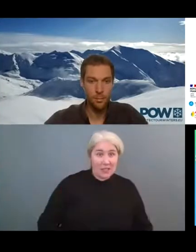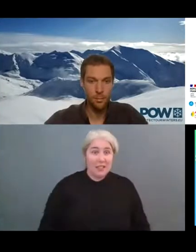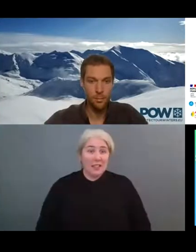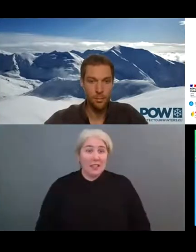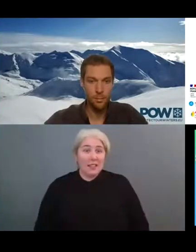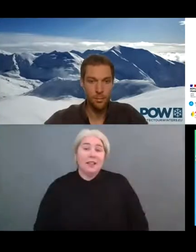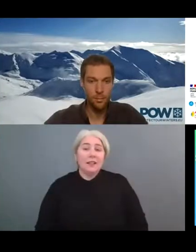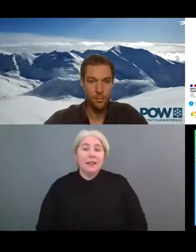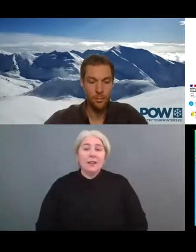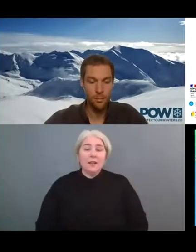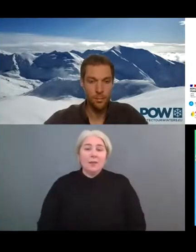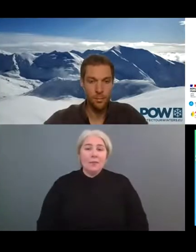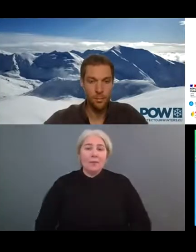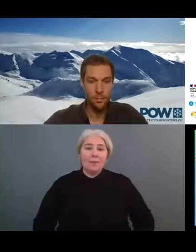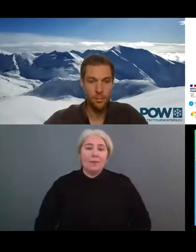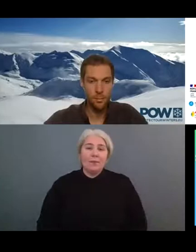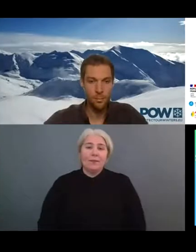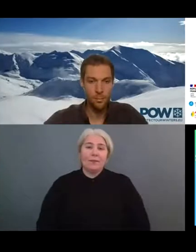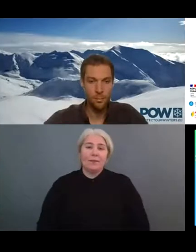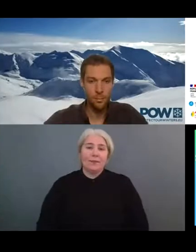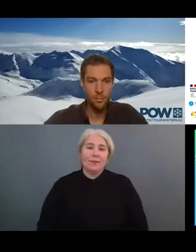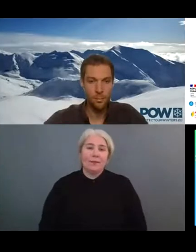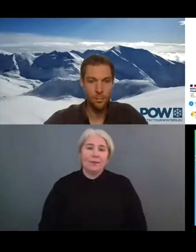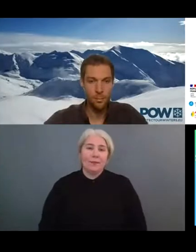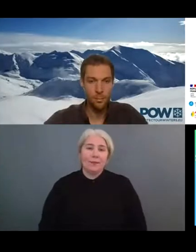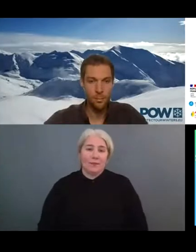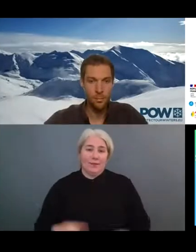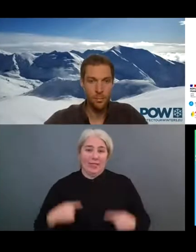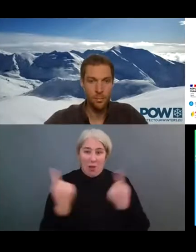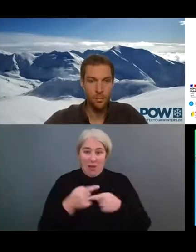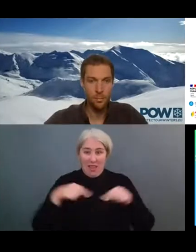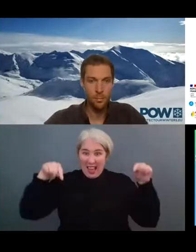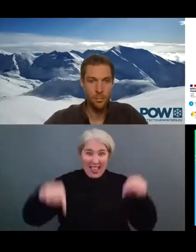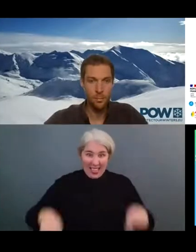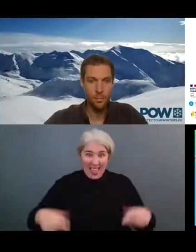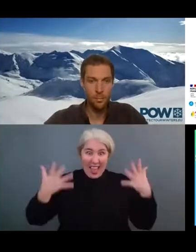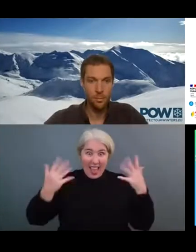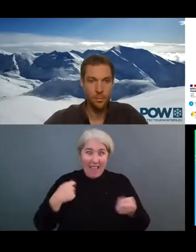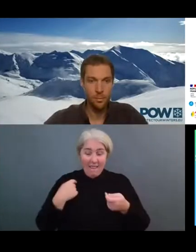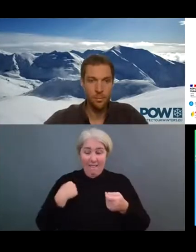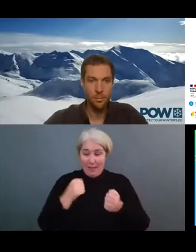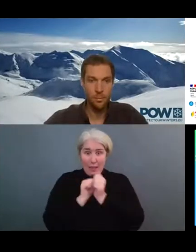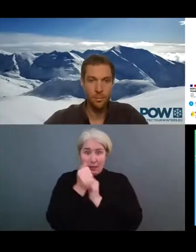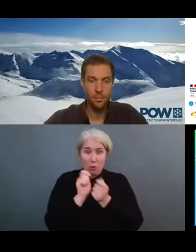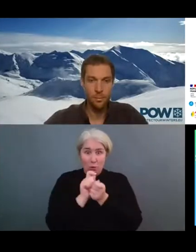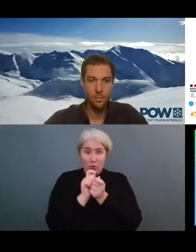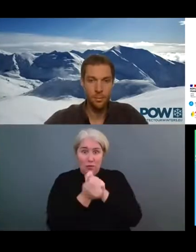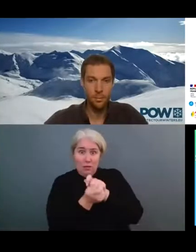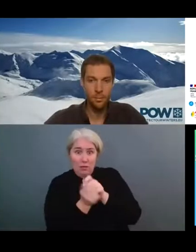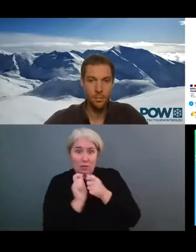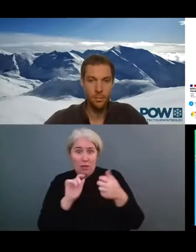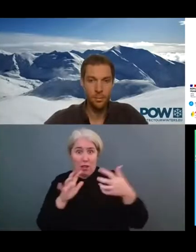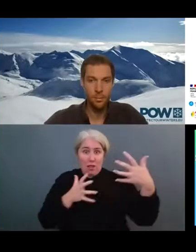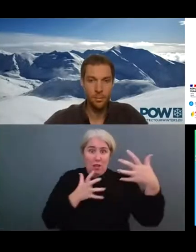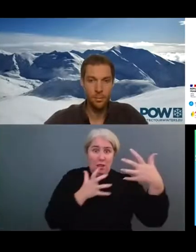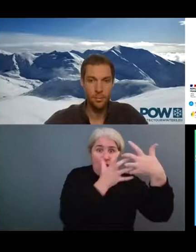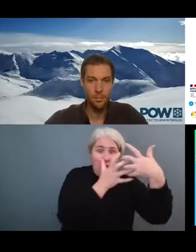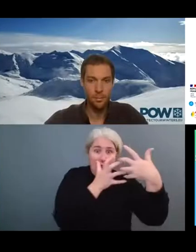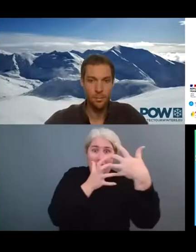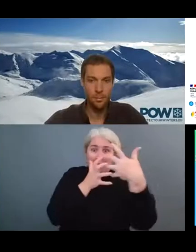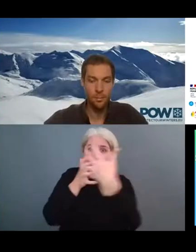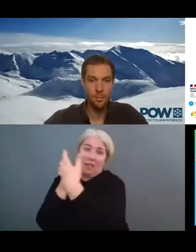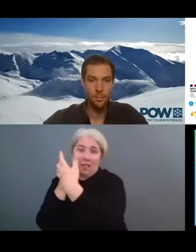train d'adapter les sports, justement, à ce changement climatique. Vous parliez des tempêtes. Alors, il est vrai que